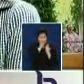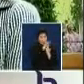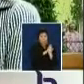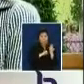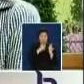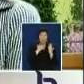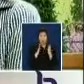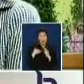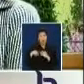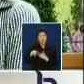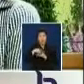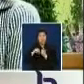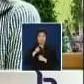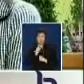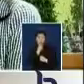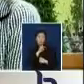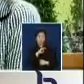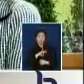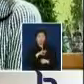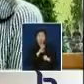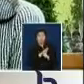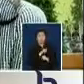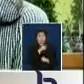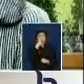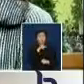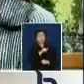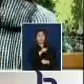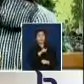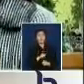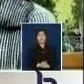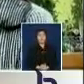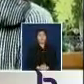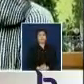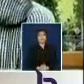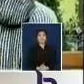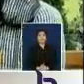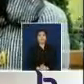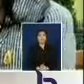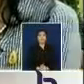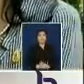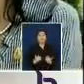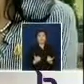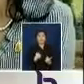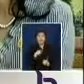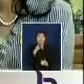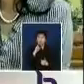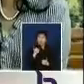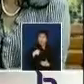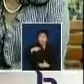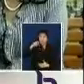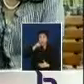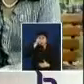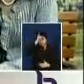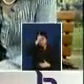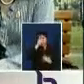ธุรกิจซึ่งเขาก็มีความพึงพอใจค่ะ นะคะในส่วนของเยอรมันถ้ากล่าวโดยสรุปก็ค